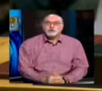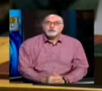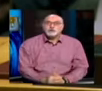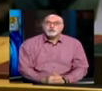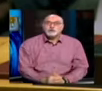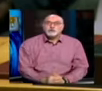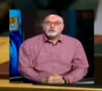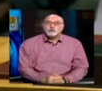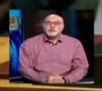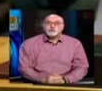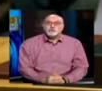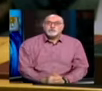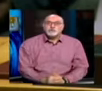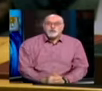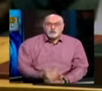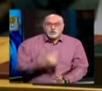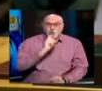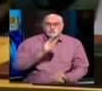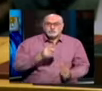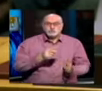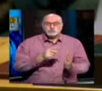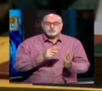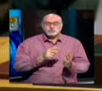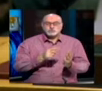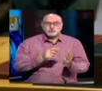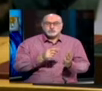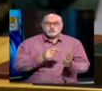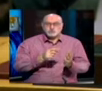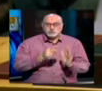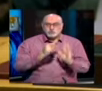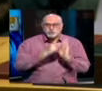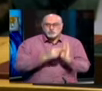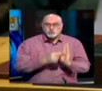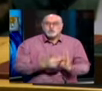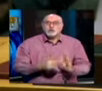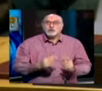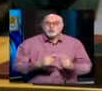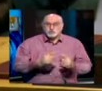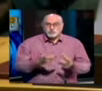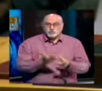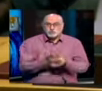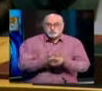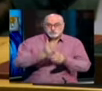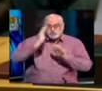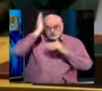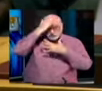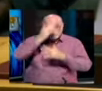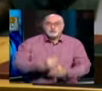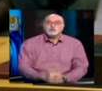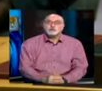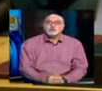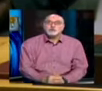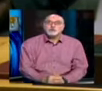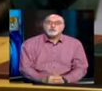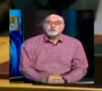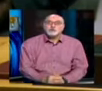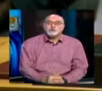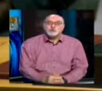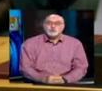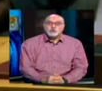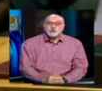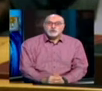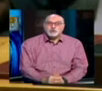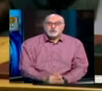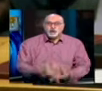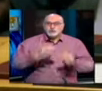جنوب أفريقيا ضد إسرائيل في قضية الإبادة الجماعية. واسمحوا لي أن أكرر عميق الشكر